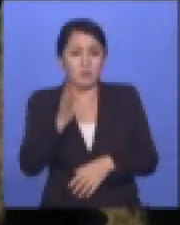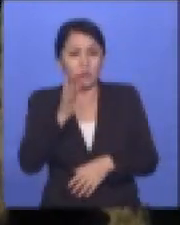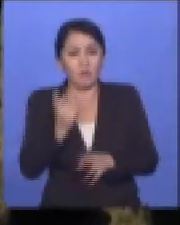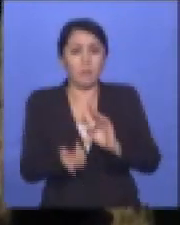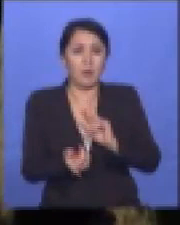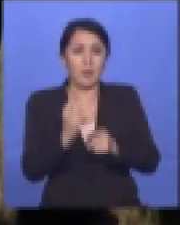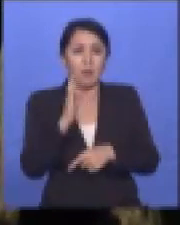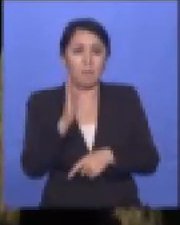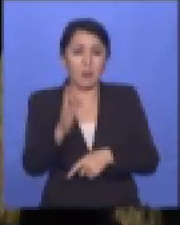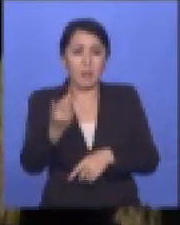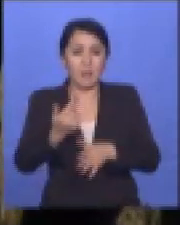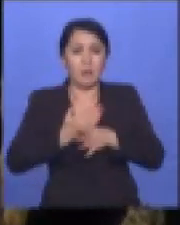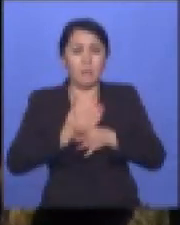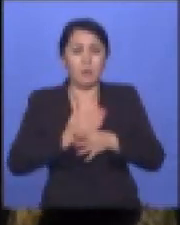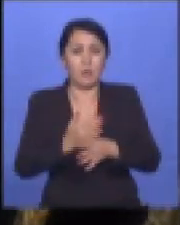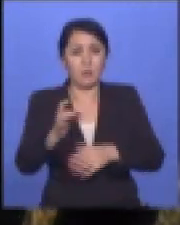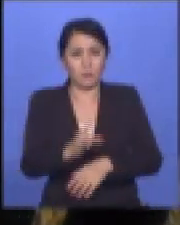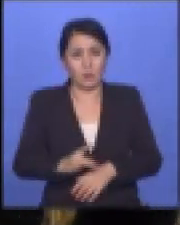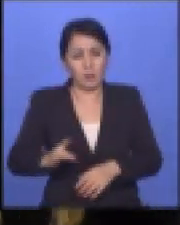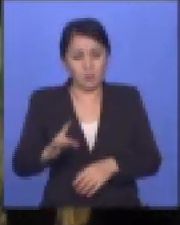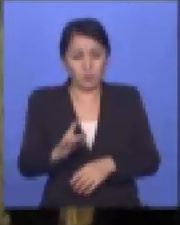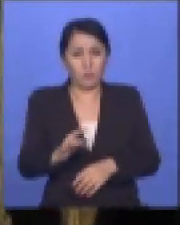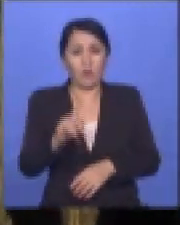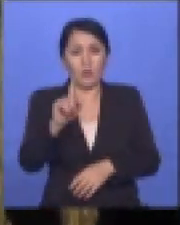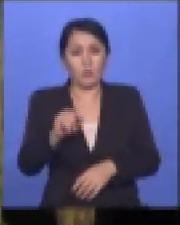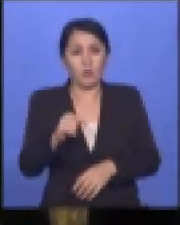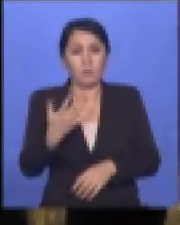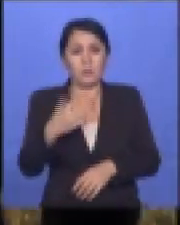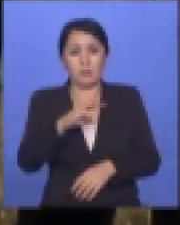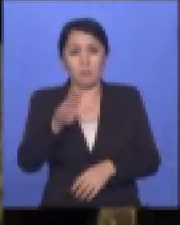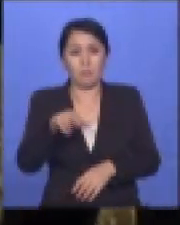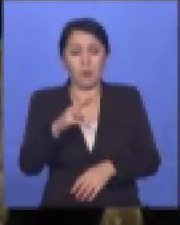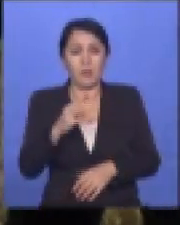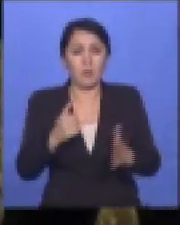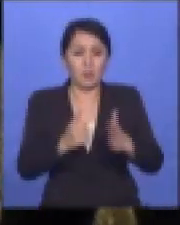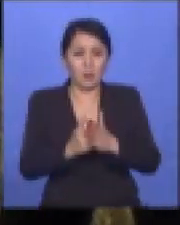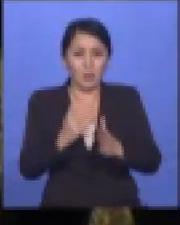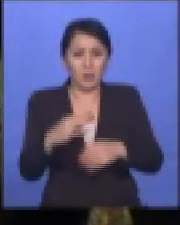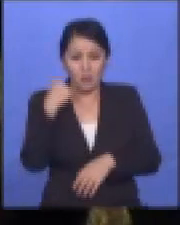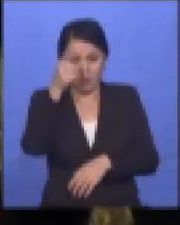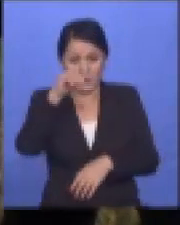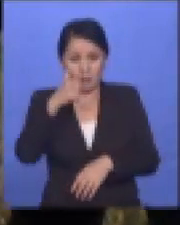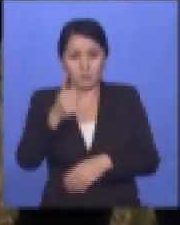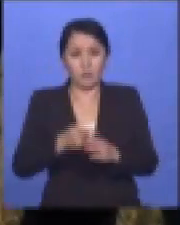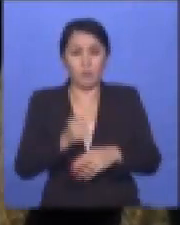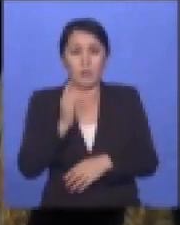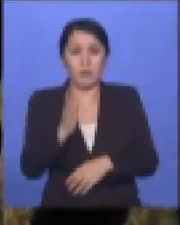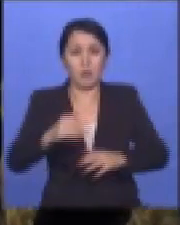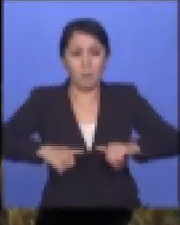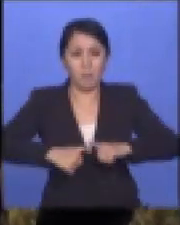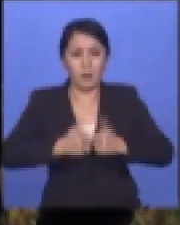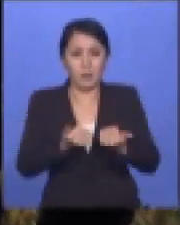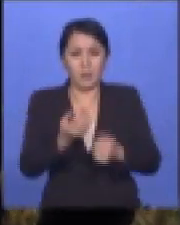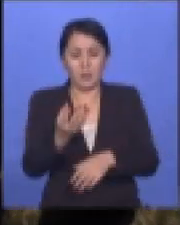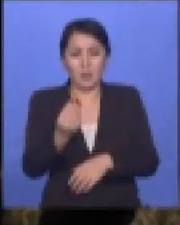ұзартылатын болады. Субсидиялау бойынша жалпы республика бойынша 155 миллиард берешек бар. Жыл соңына дейін осы соманы өтеуге тырысамыз. Әрине,